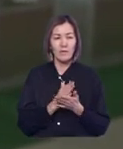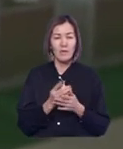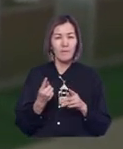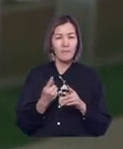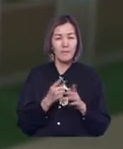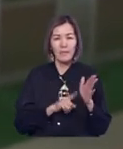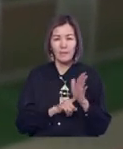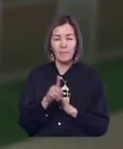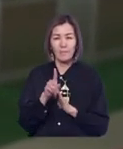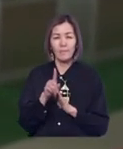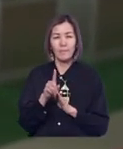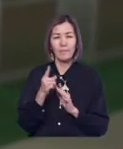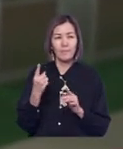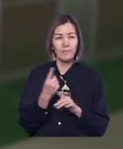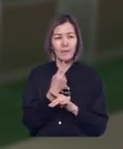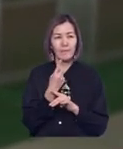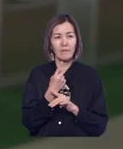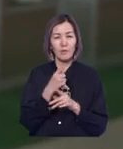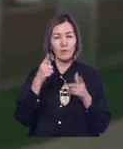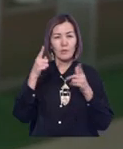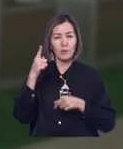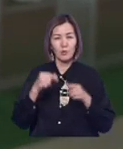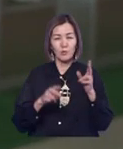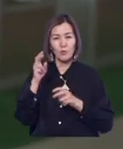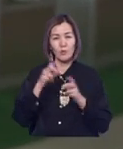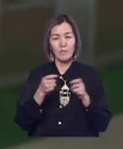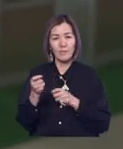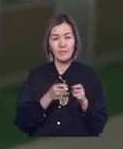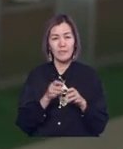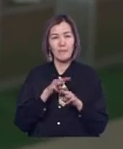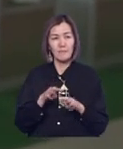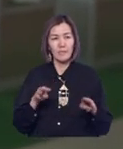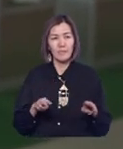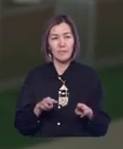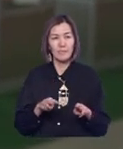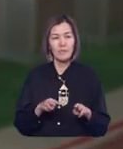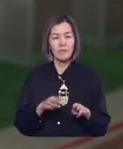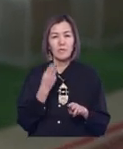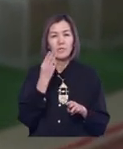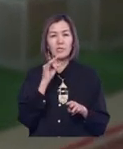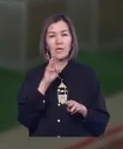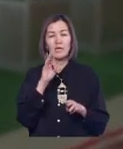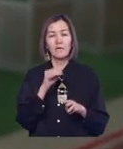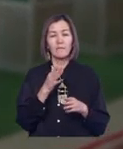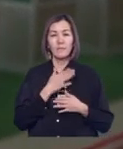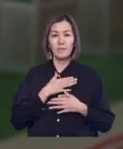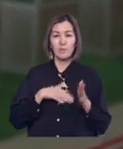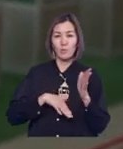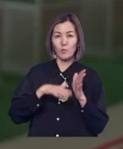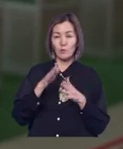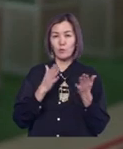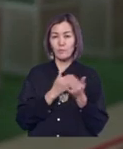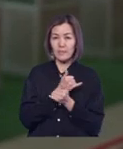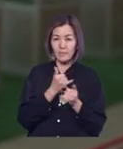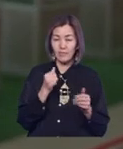алғашқы ет сүт өнеркәсібін басқарған министрлер Шағыров. Бізде өсіп өніп, бізде қызмет